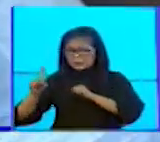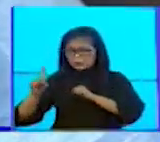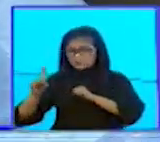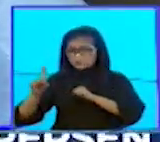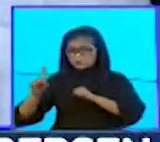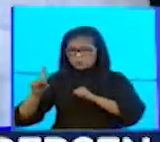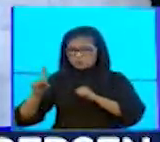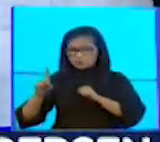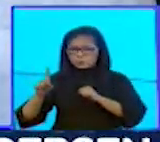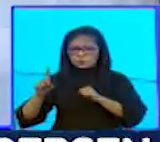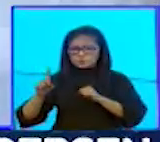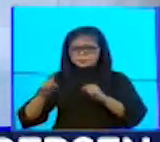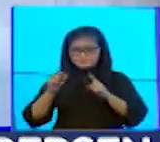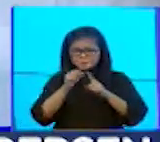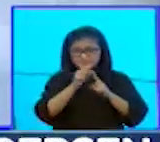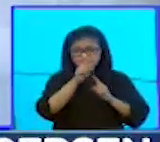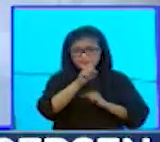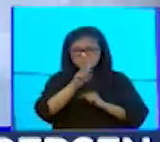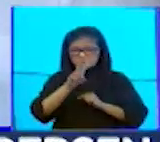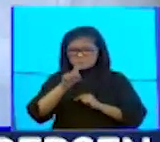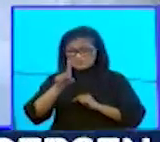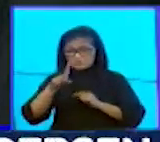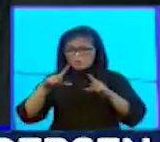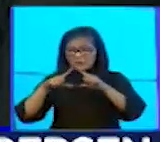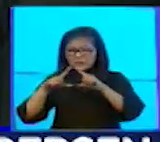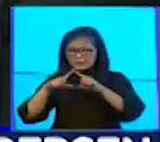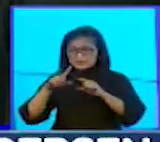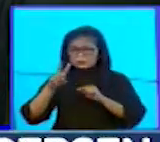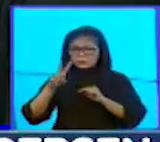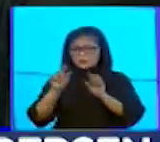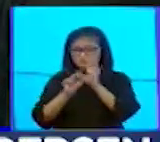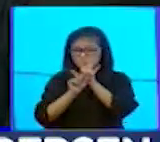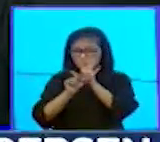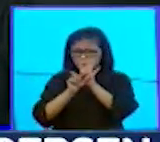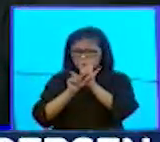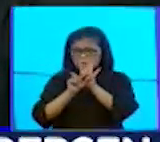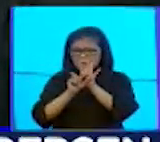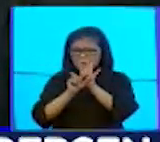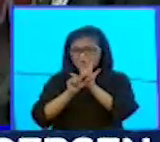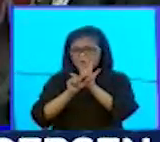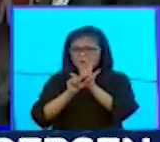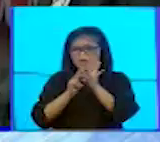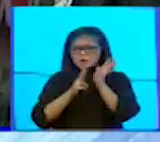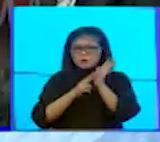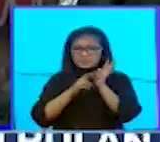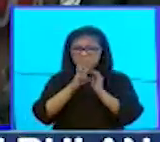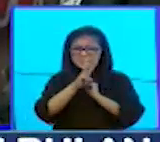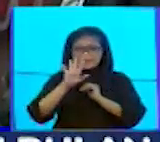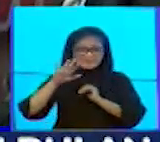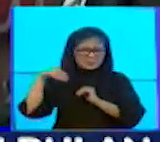pasal 112 ayat 1 undang-undang Republik Indonesia Nomor 35 Tahun 2009